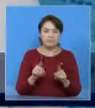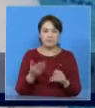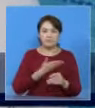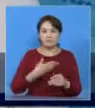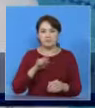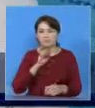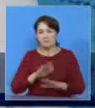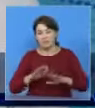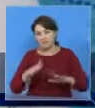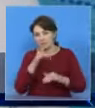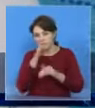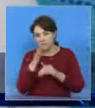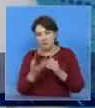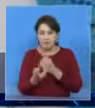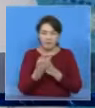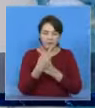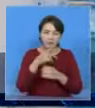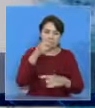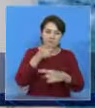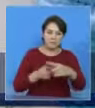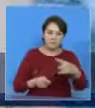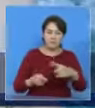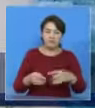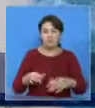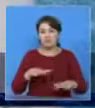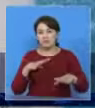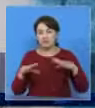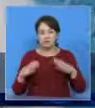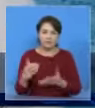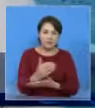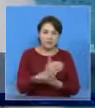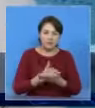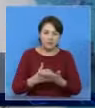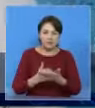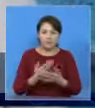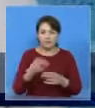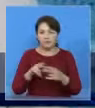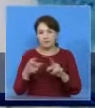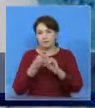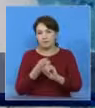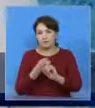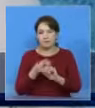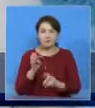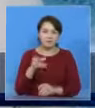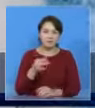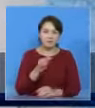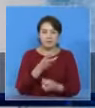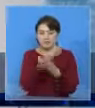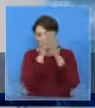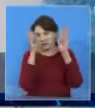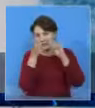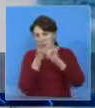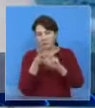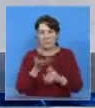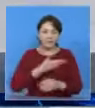наши ребята не выезжали, половина не выезжала на сборы. Это все связано с пандемией, конечно. А так